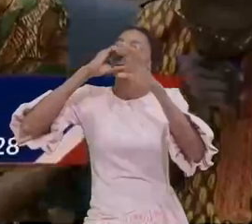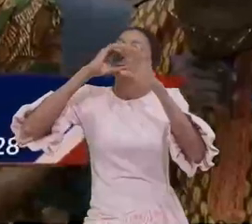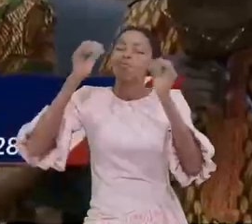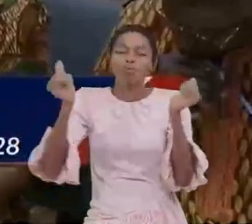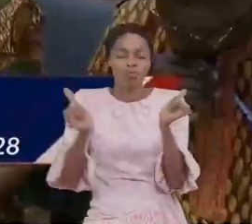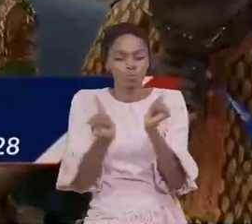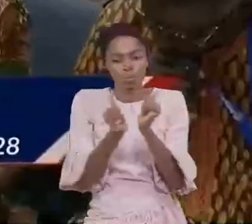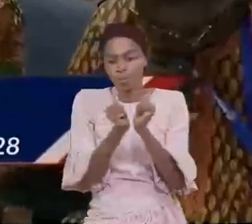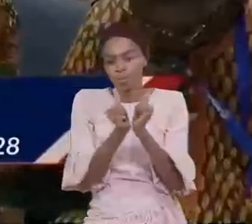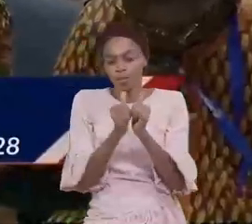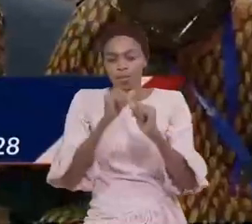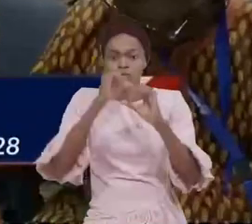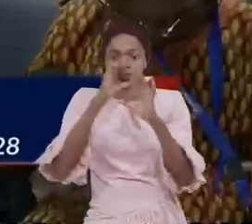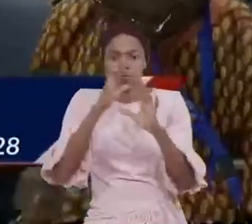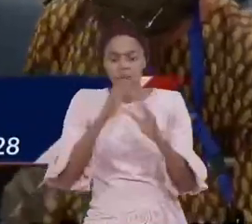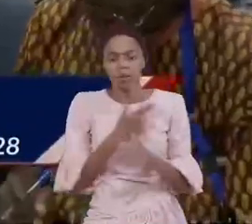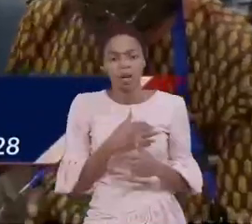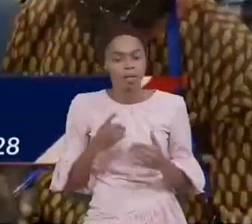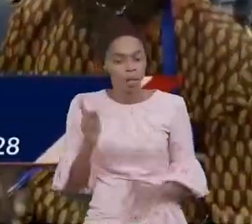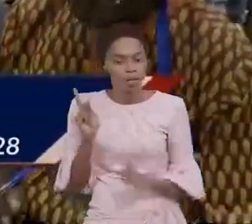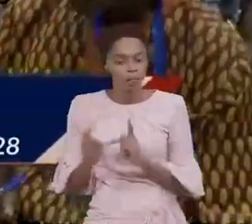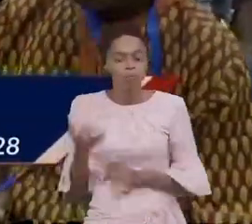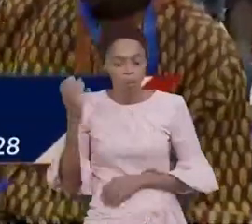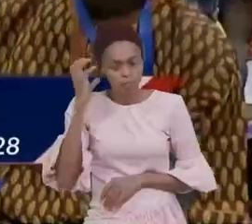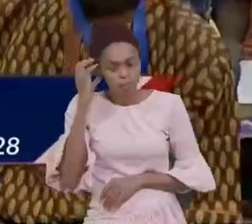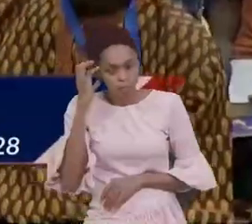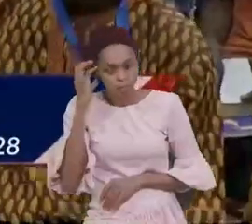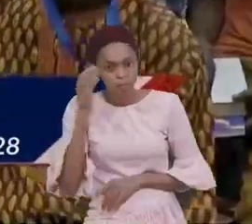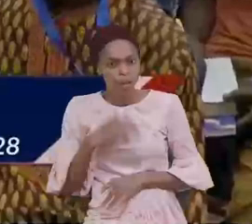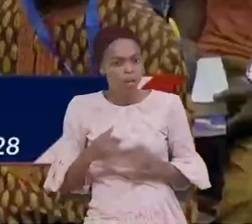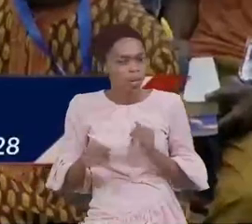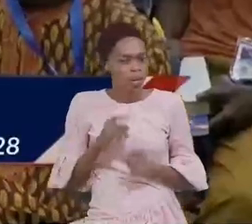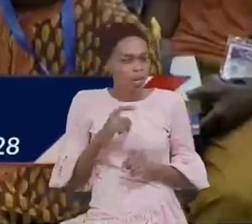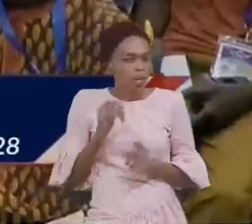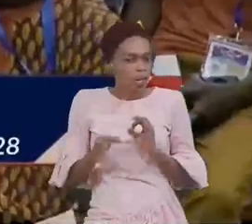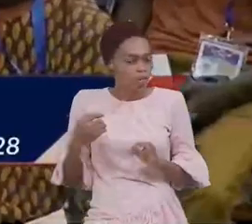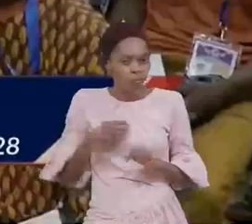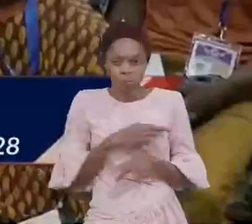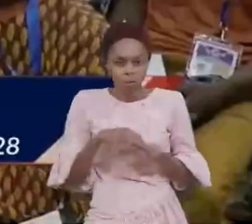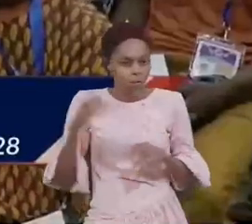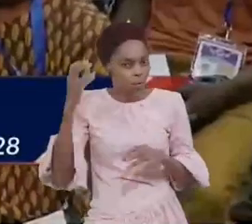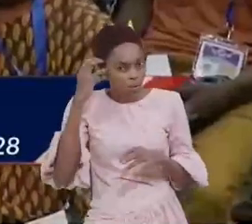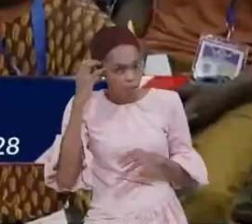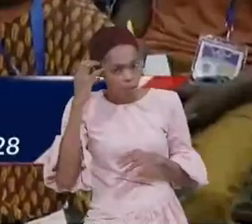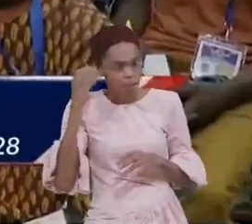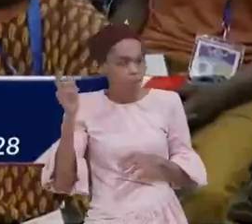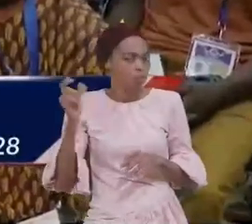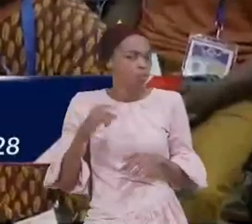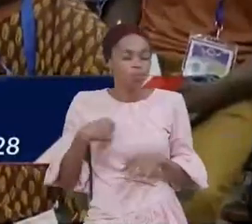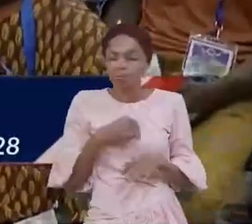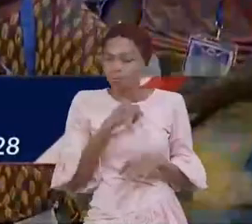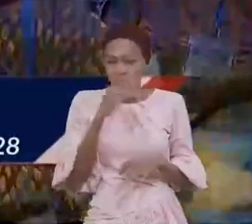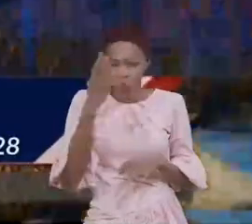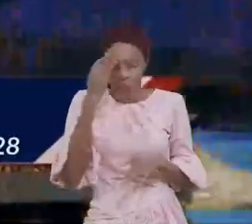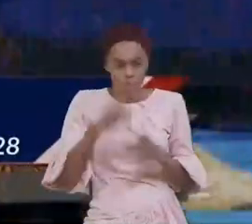trompettes. Le peuple écoutait. Si on n'écoute pas, on ne saura. On ne saura pas quoi